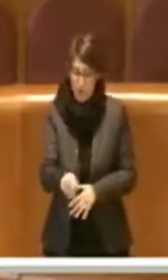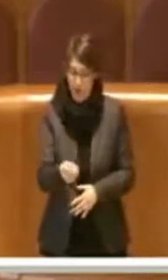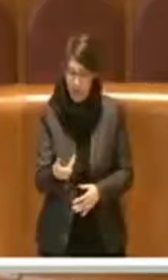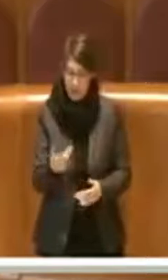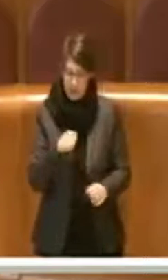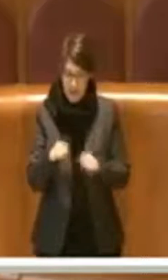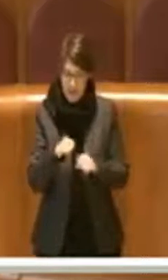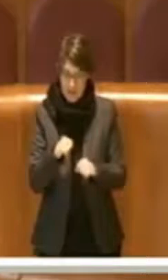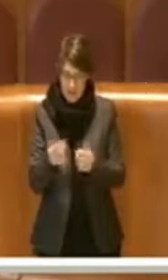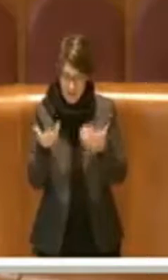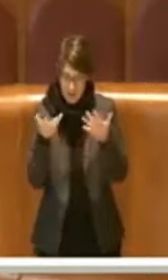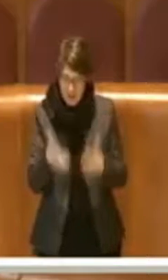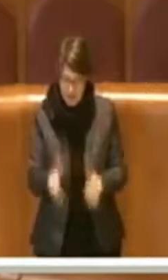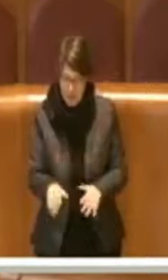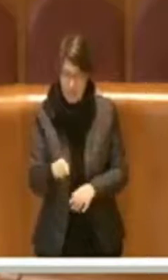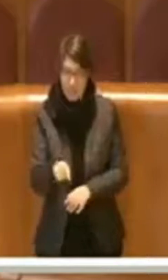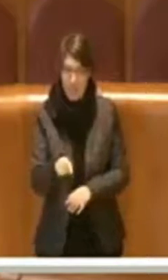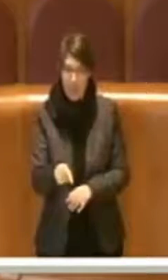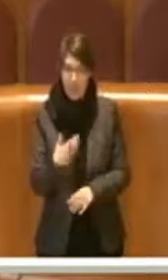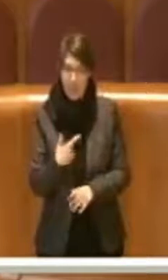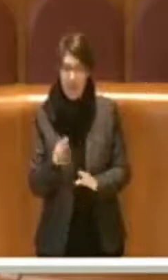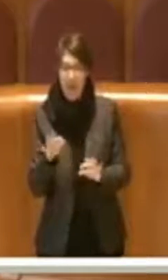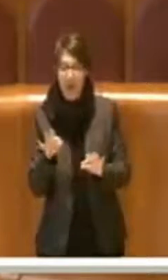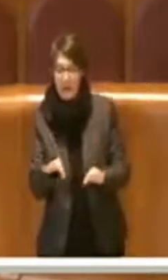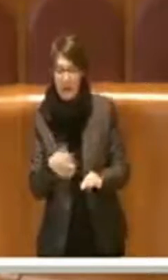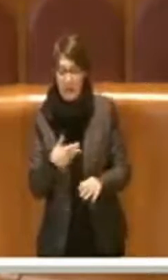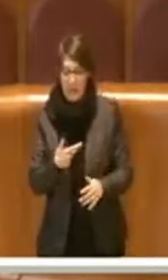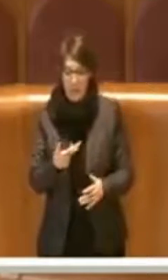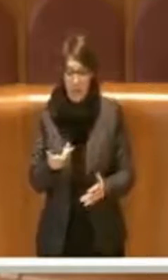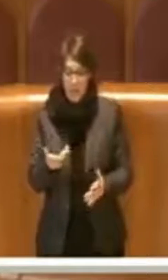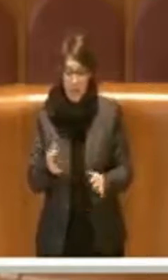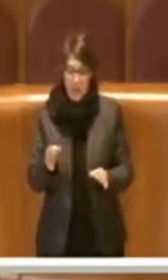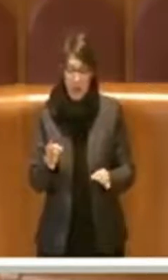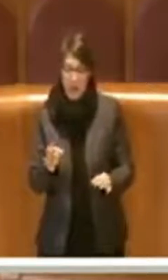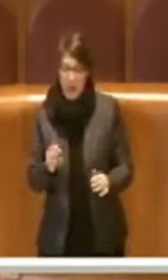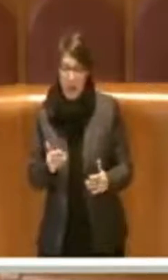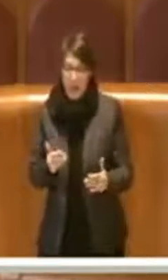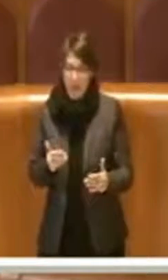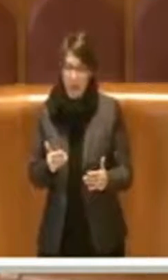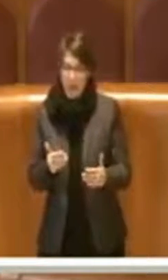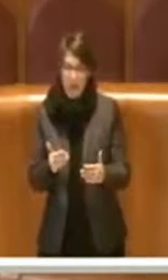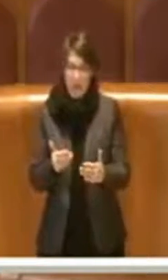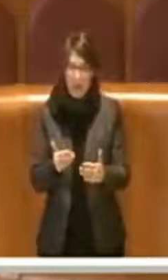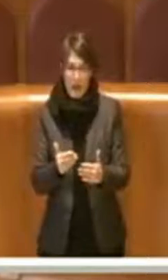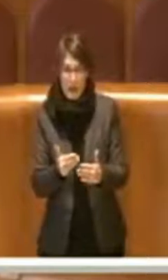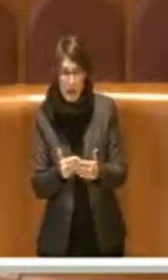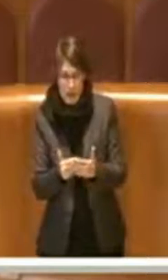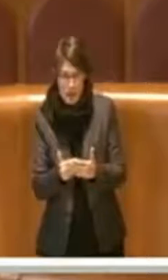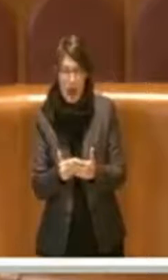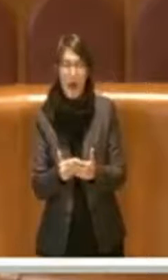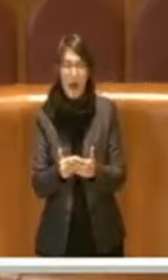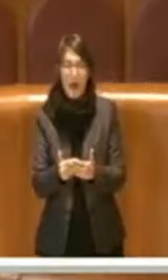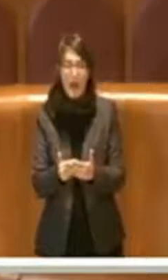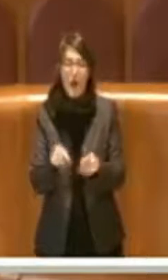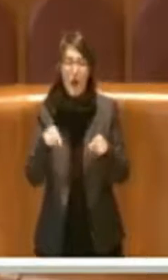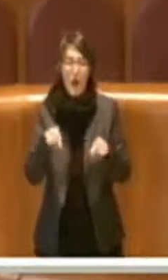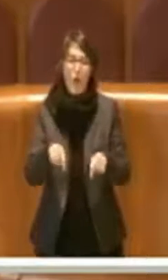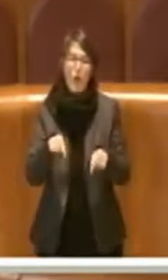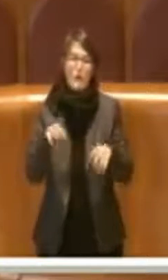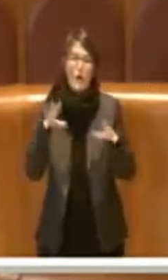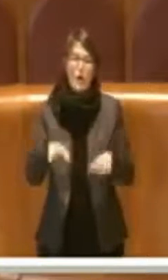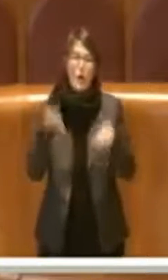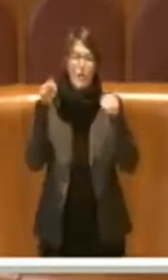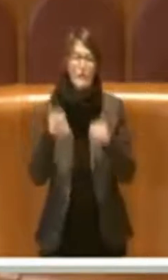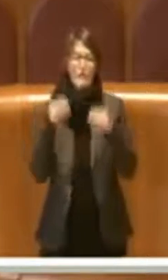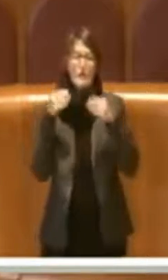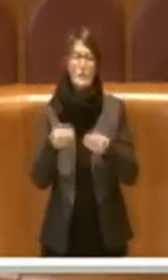questa consiliatura, arriviamo, diciamo, un po' al photo finish e siamo qui ad adottare uno strumento urbanistico, quindi